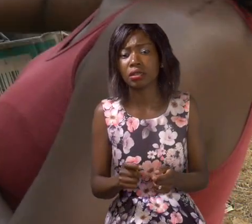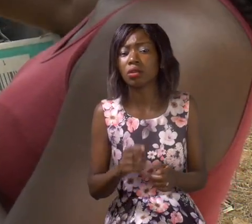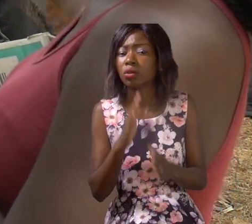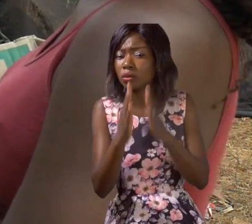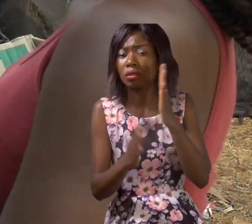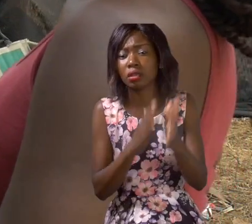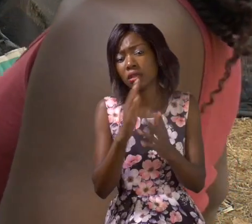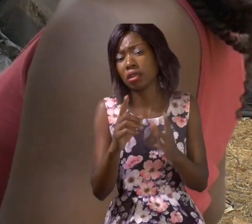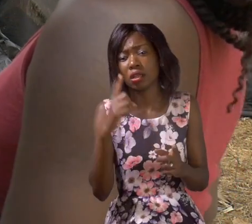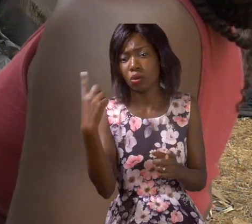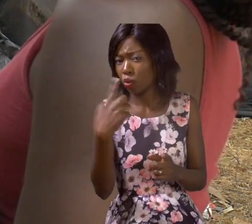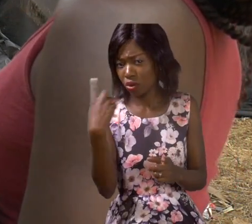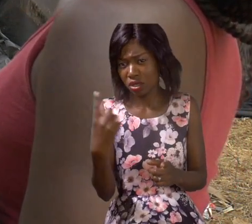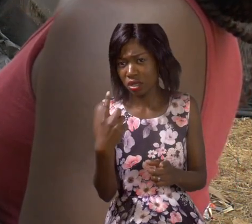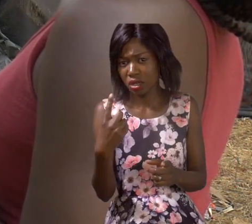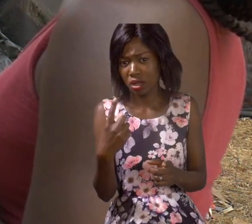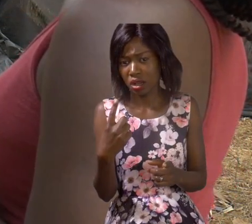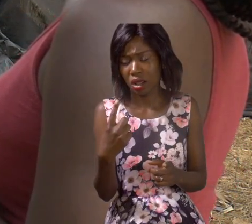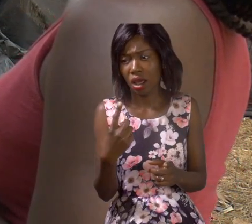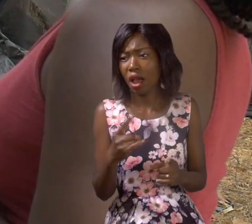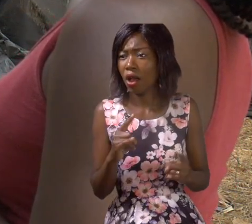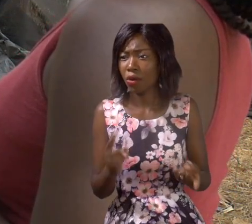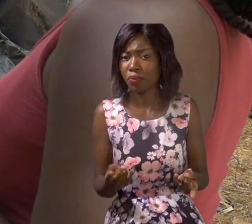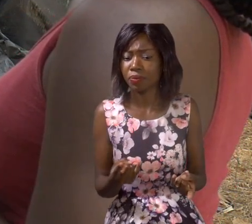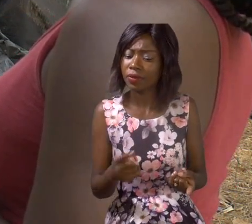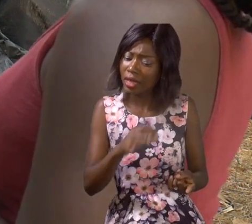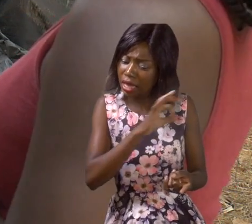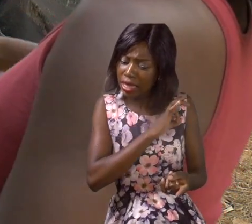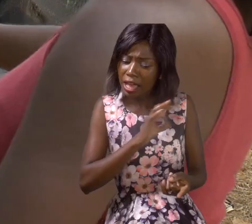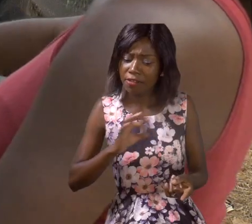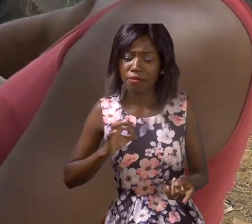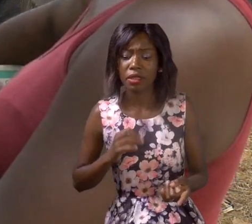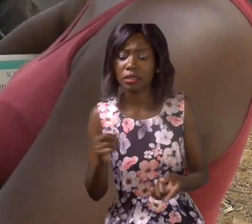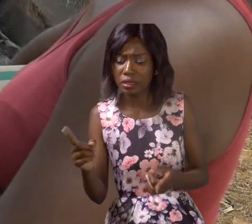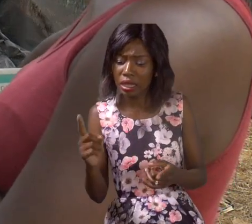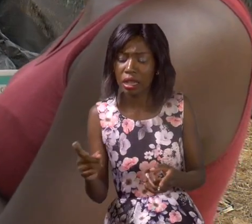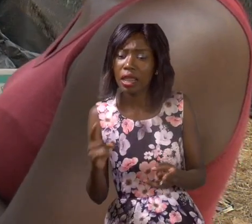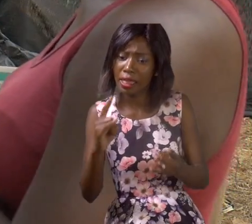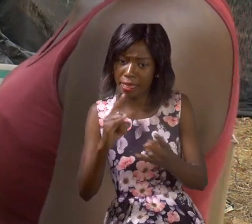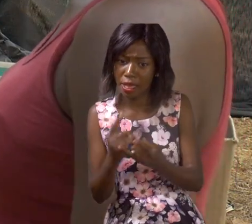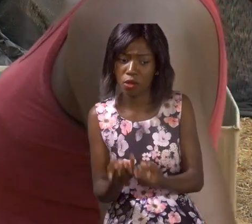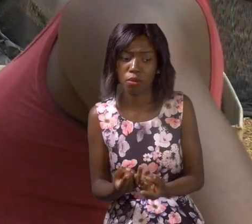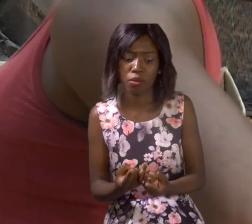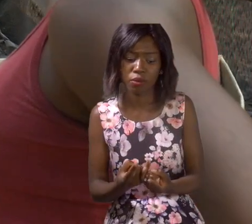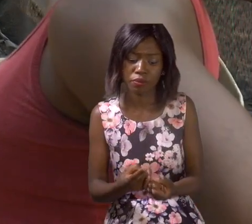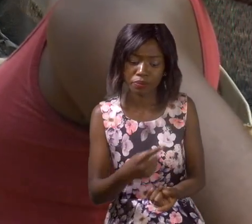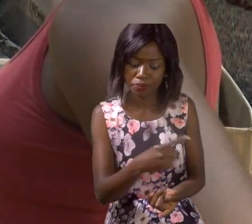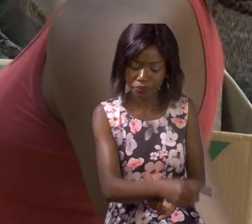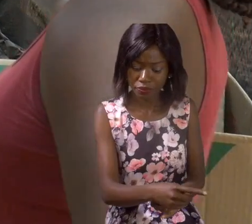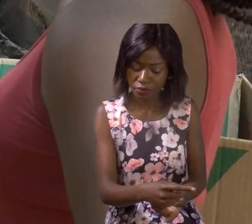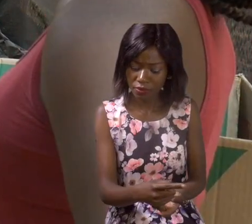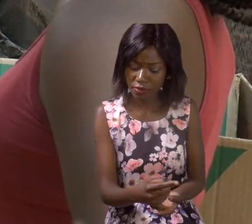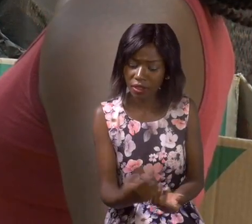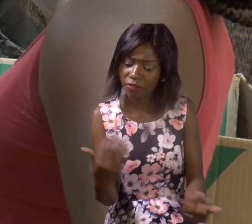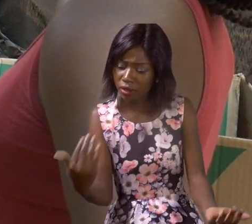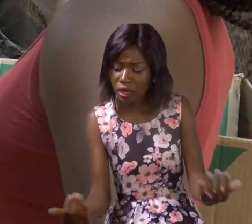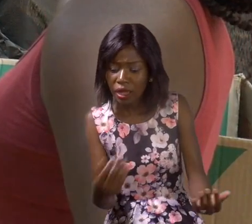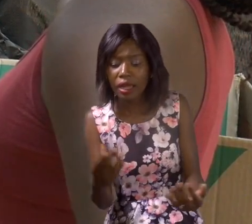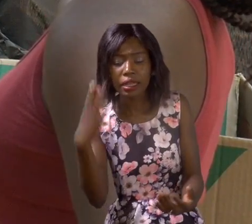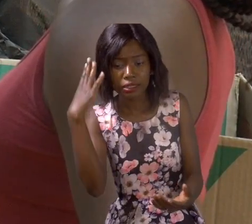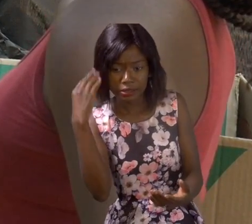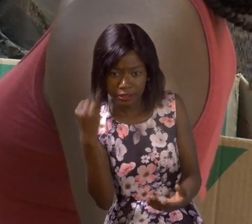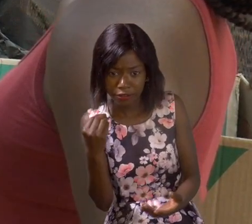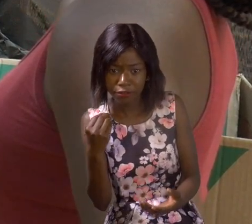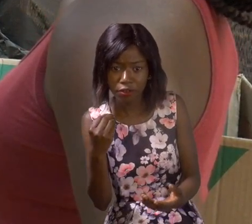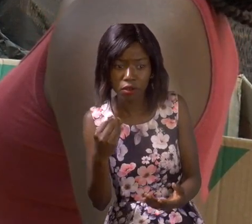language hapana communication. Ndo kuti isu senyika manje katakatodhakwa. Urikuona kuti chi paanokura vana vari deaf vanobva vaendeswa